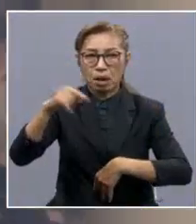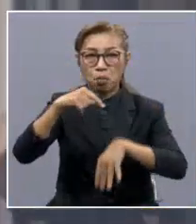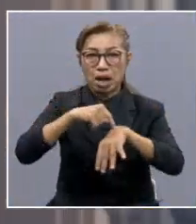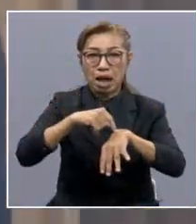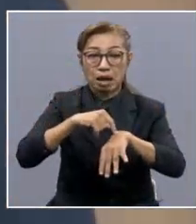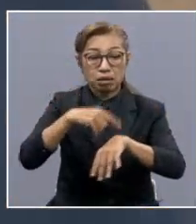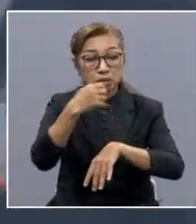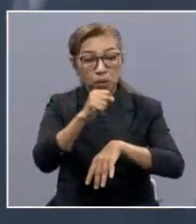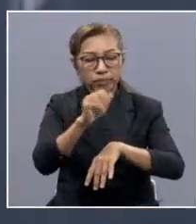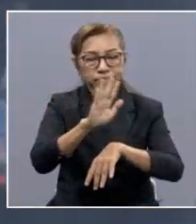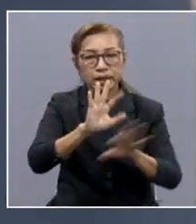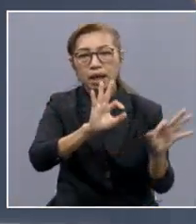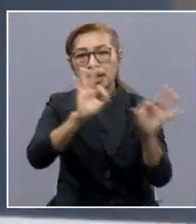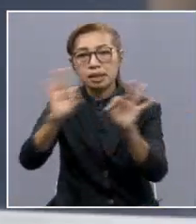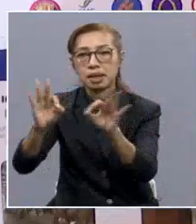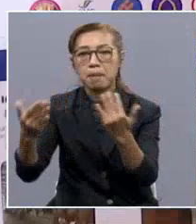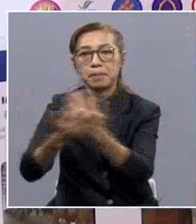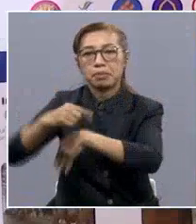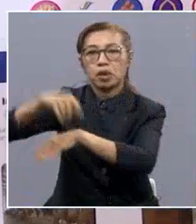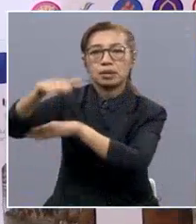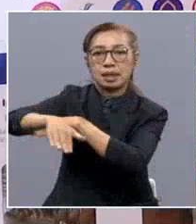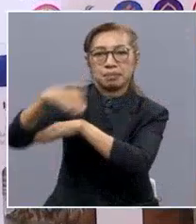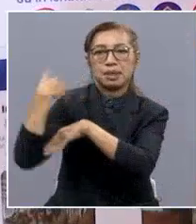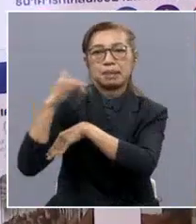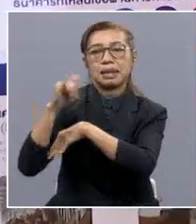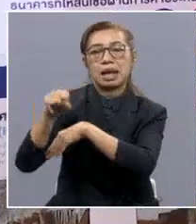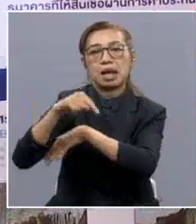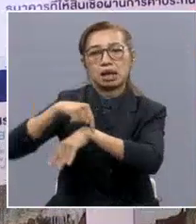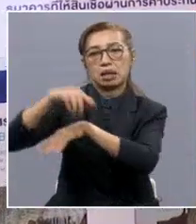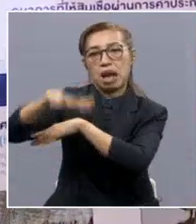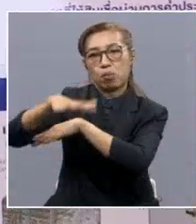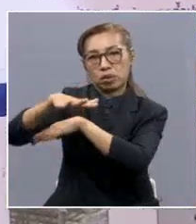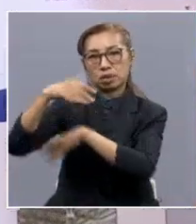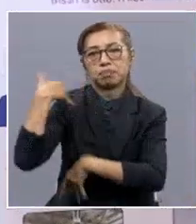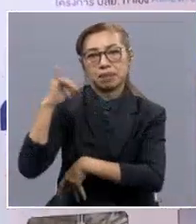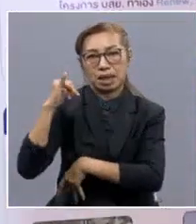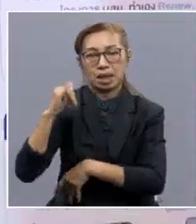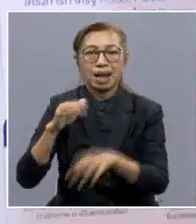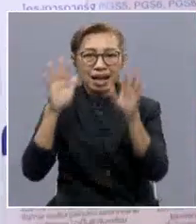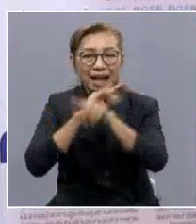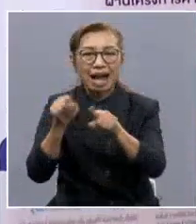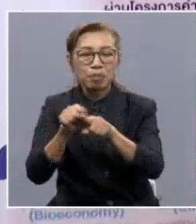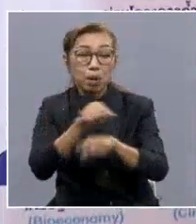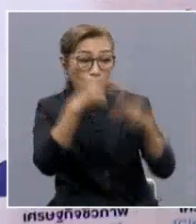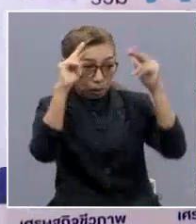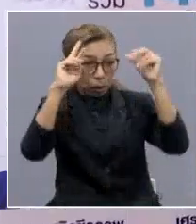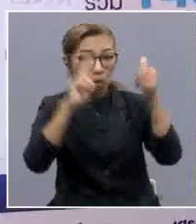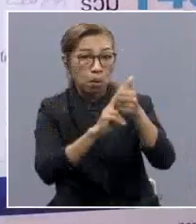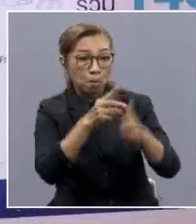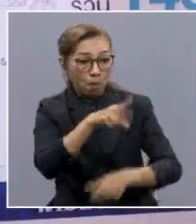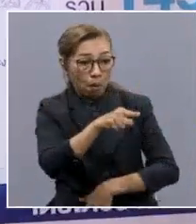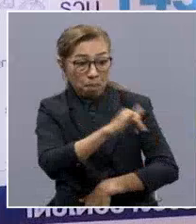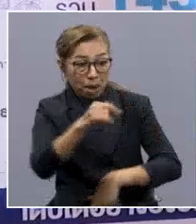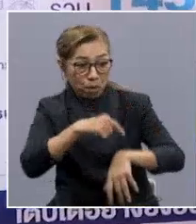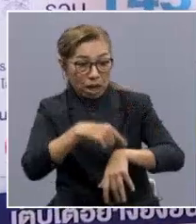ไปเป็นช่วงเย็นแทนก็จะมีการเลื่อนไปเป็นช่วงประมาณสัก5โมงเย็น ือถ้าฟังแบบนี ้หลบกันนะคะ คือหลบกันไม่พอนะแต่ว่